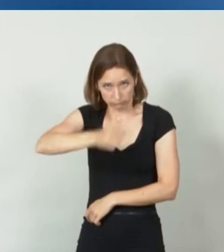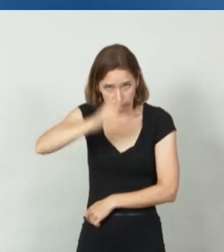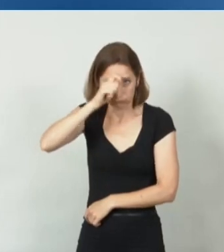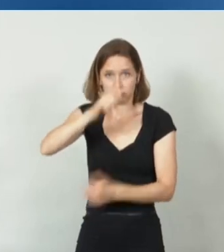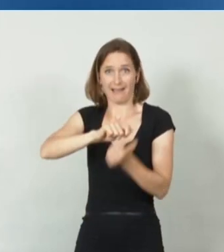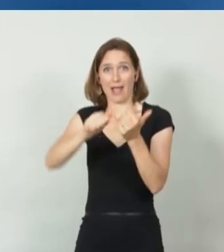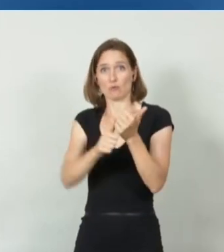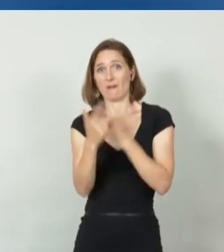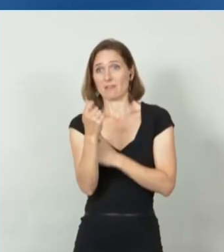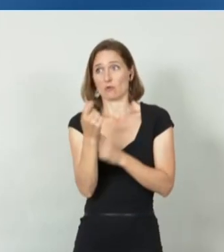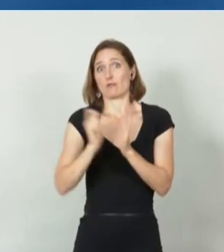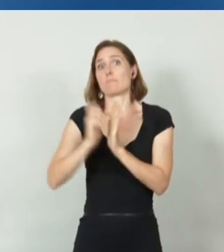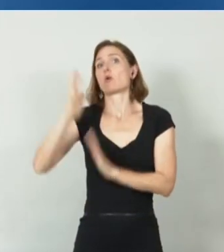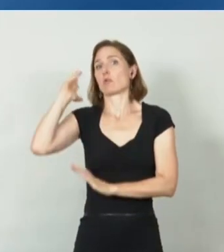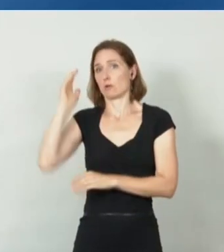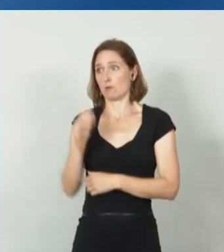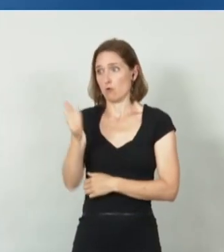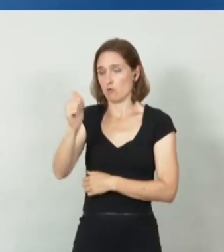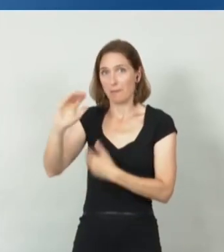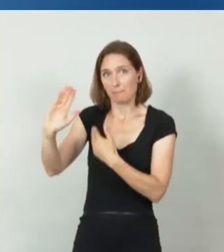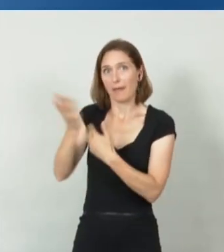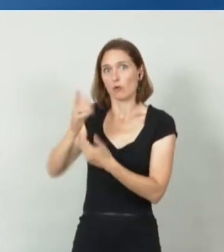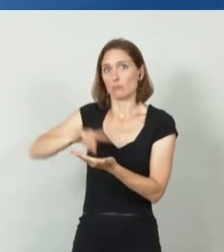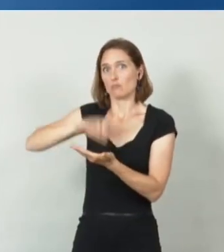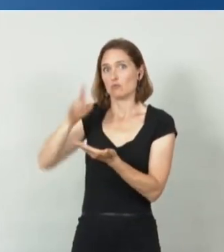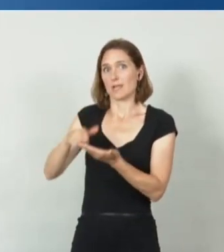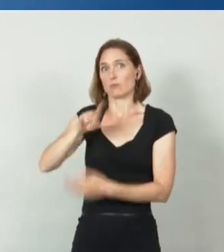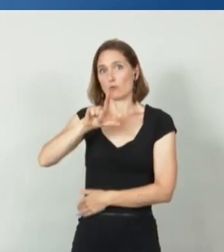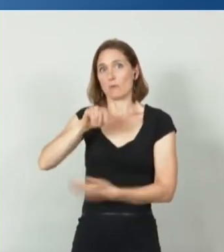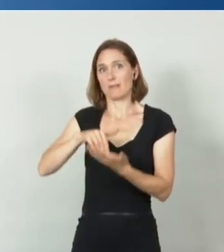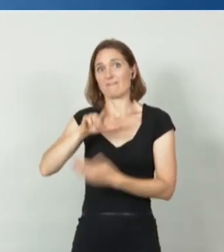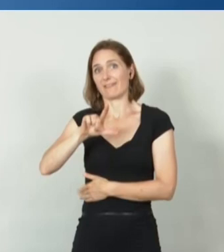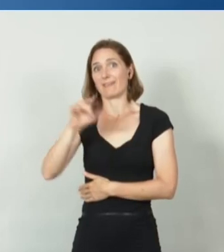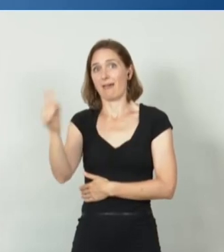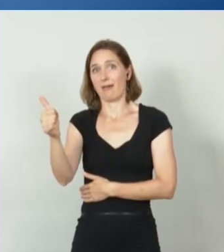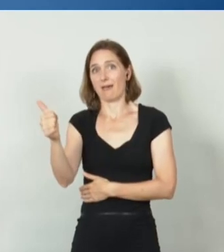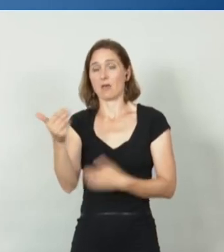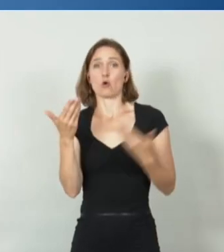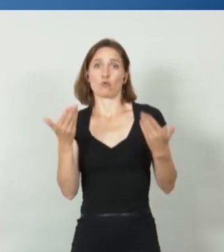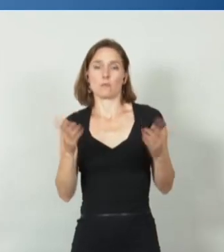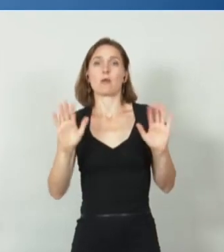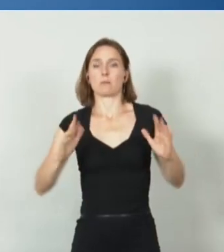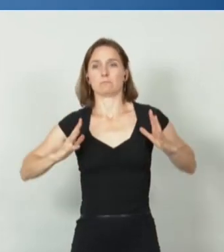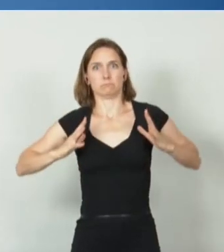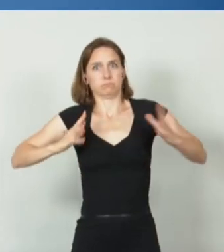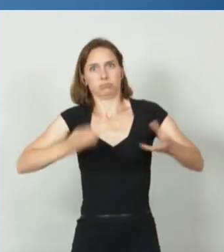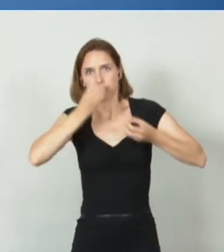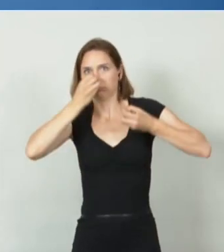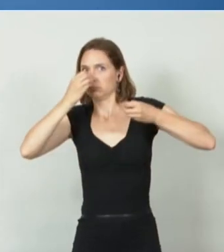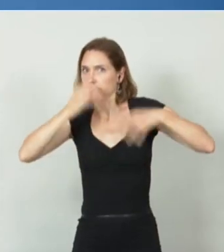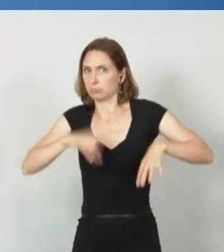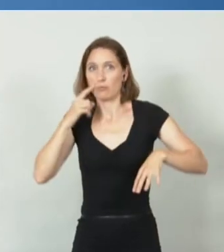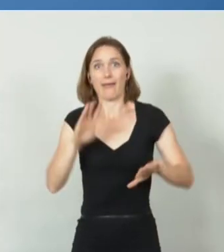qui nous a présenté et a défendu le budget 2021 et qui aujourd'hui a eu le courage de démissionner pour ne pas avoir